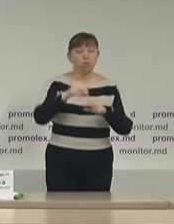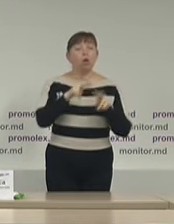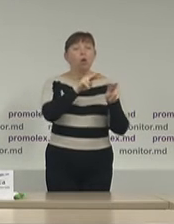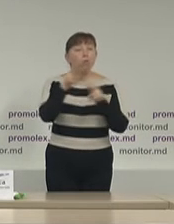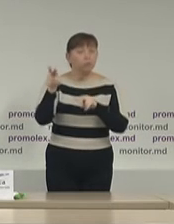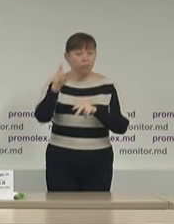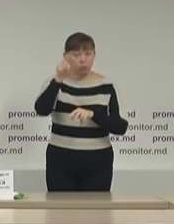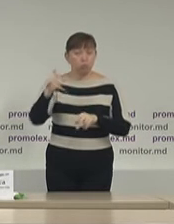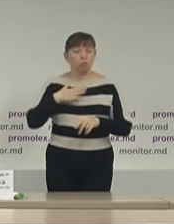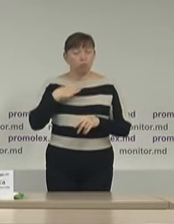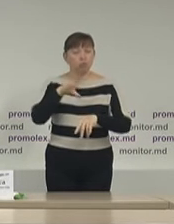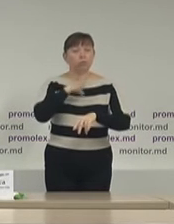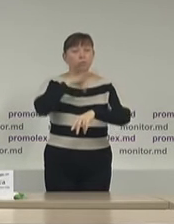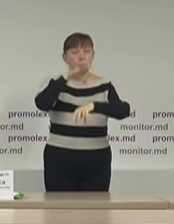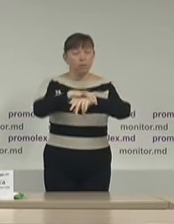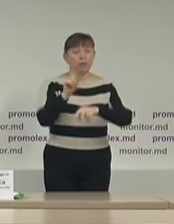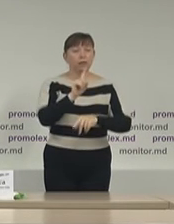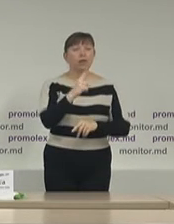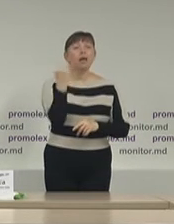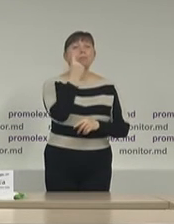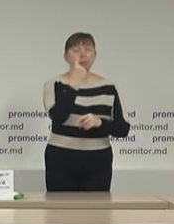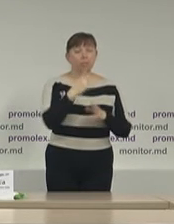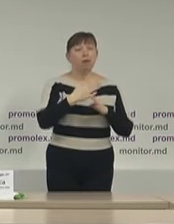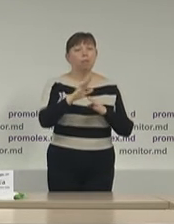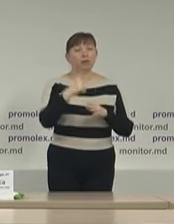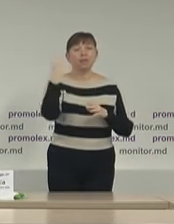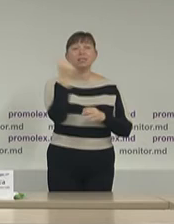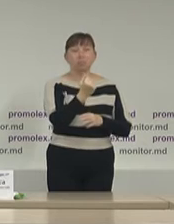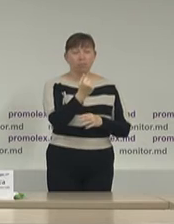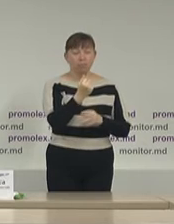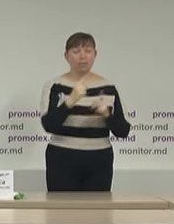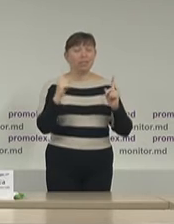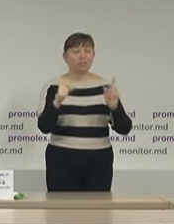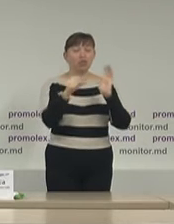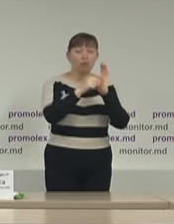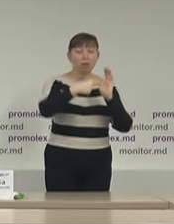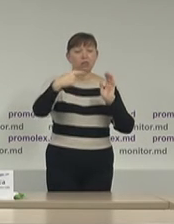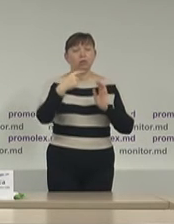observatorii noștri au atestat că în prima parte a săptămânii, intervalul